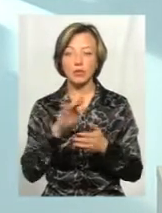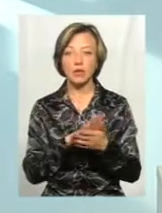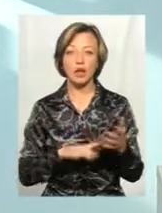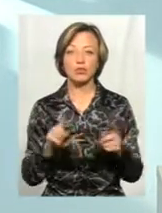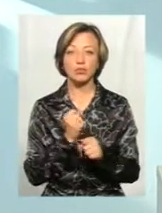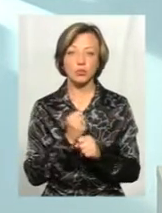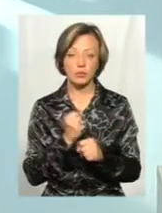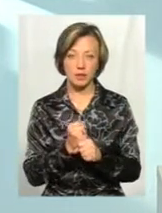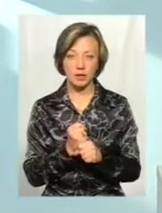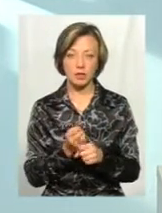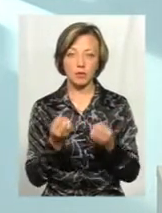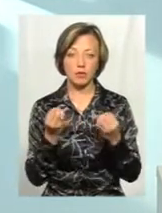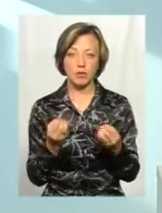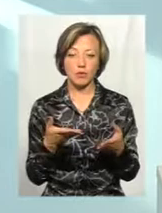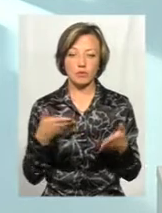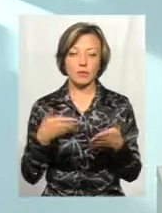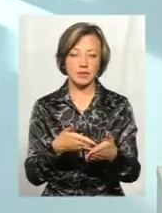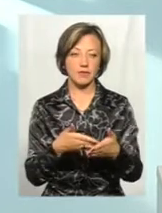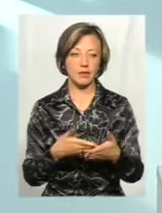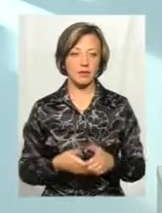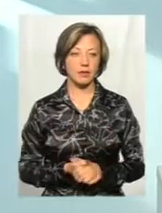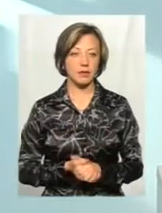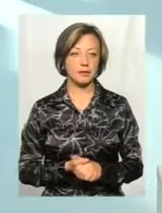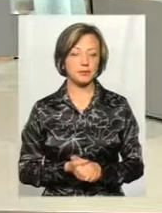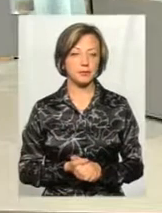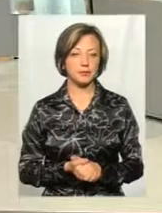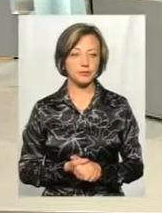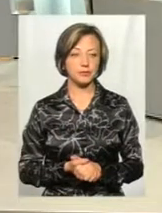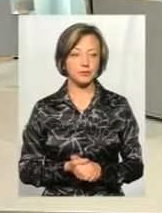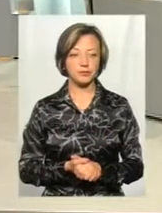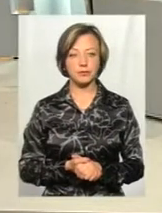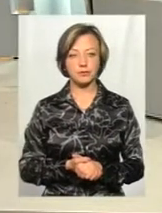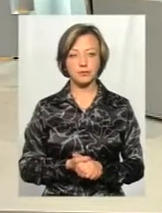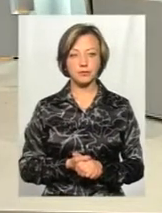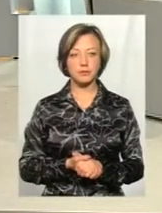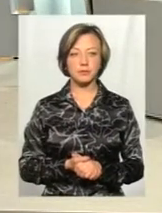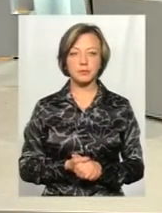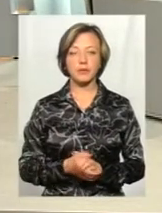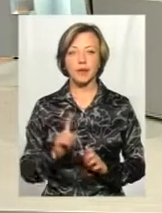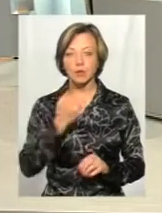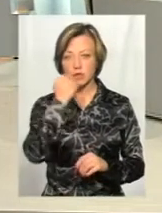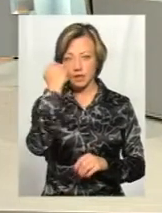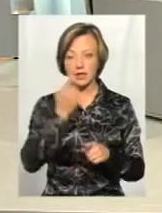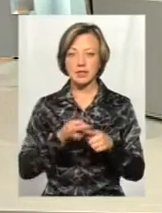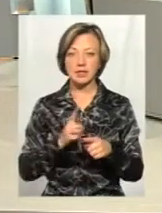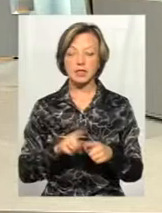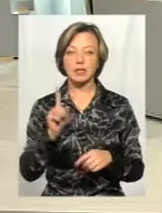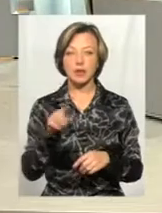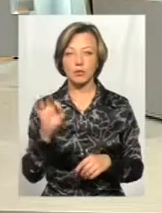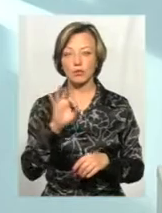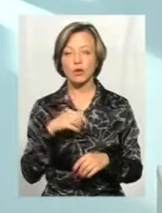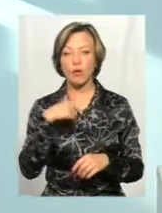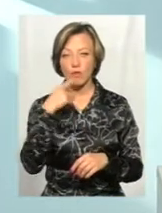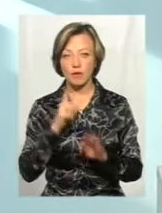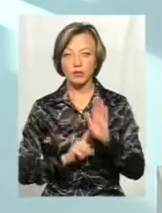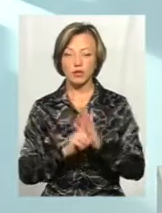що робити. Просто безвихідь вони. Дякуємо за ваше питання, пане Андрій. Дуже дякую. Це якраз те, про що я говорив